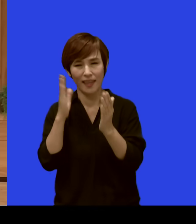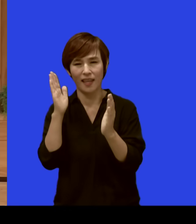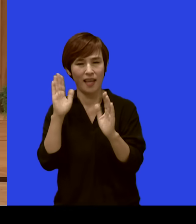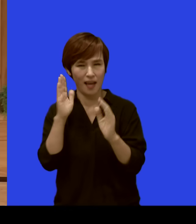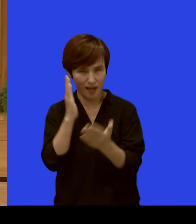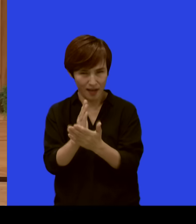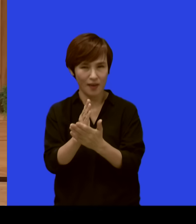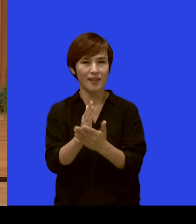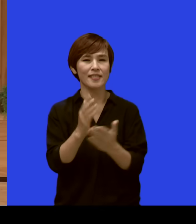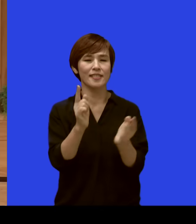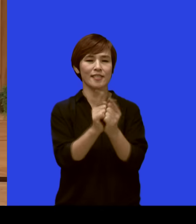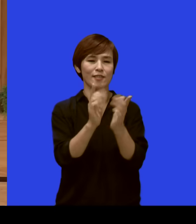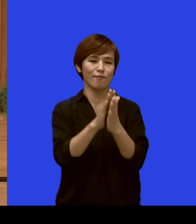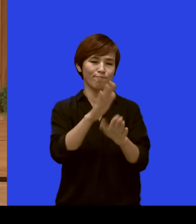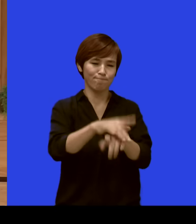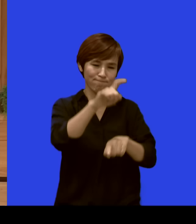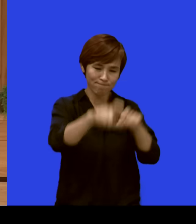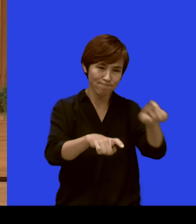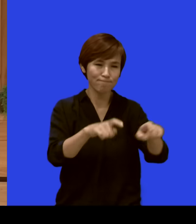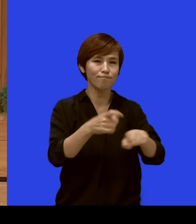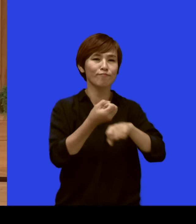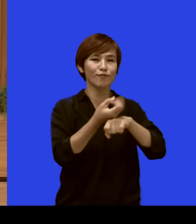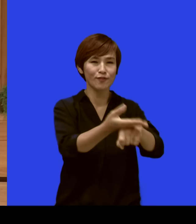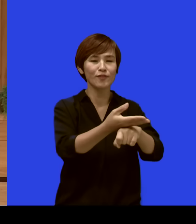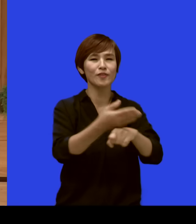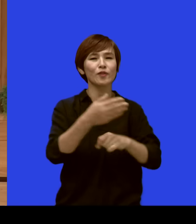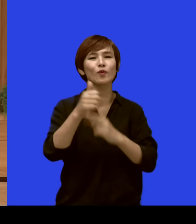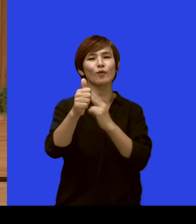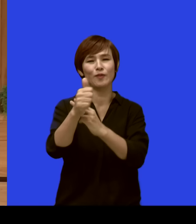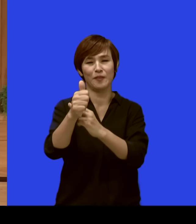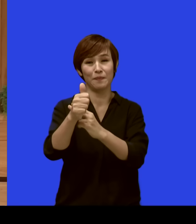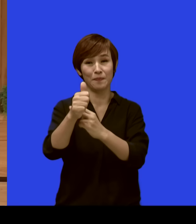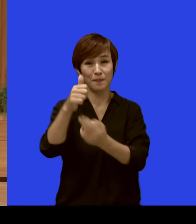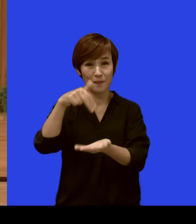느꼈던 신앙을 전해주는 그런 교수님으로서 앞으로 많은